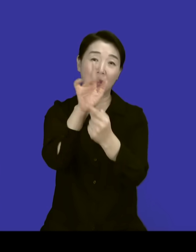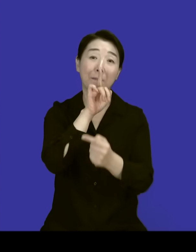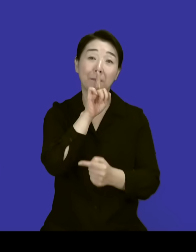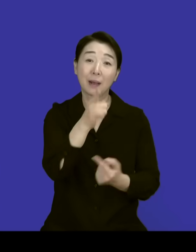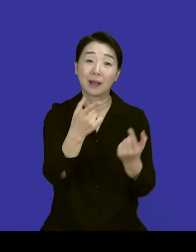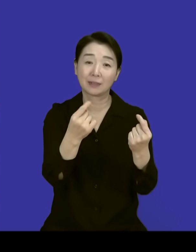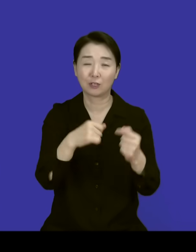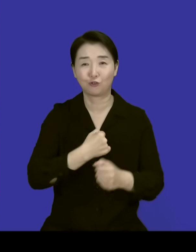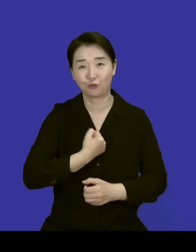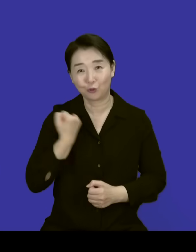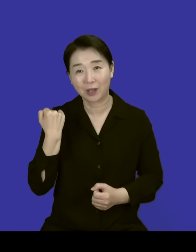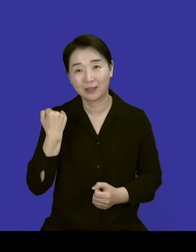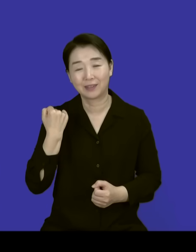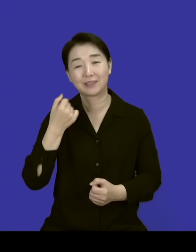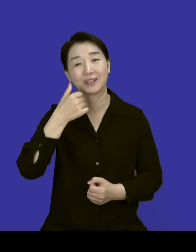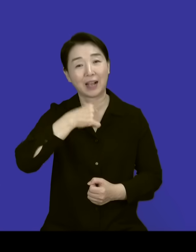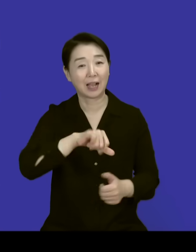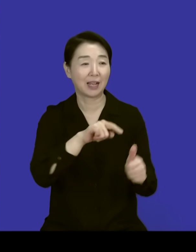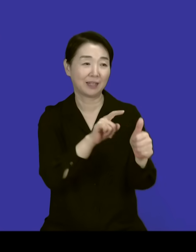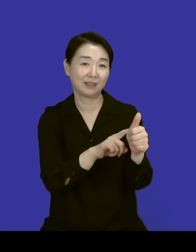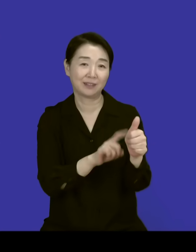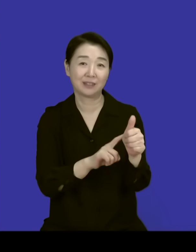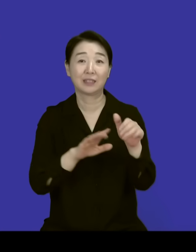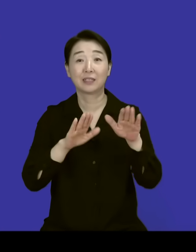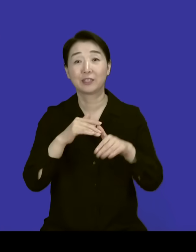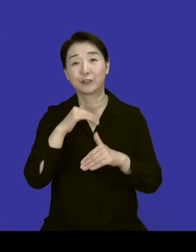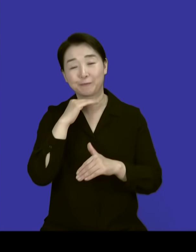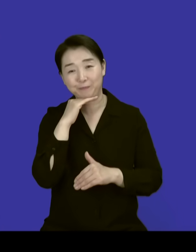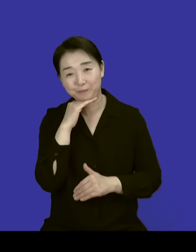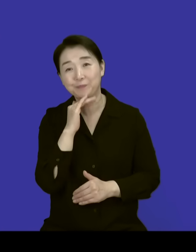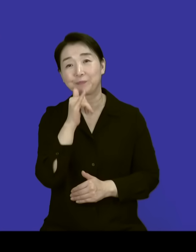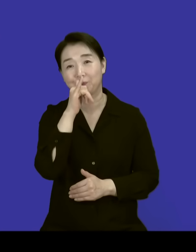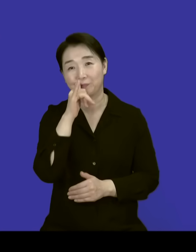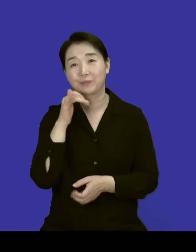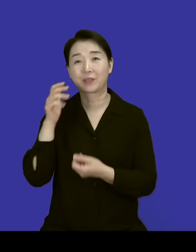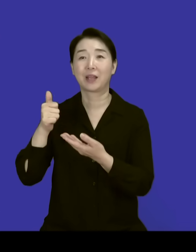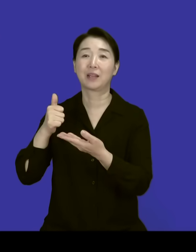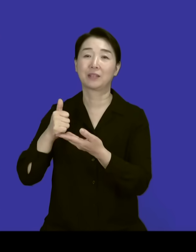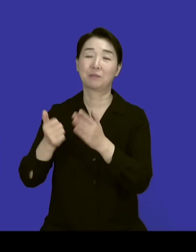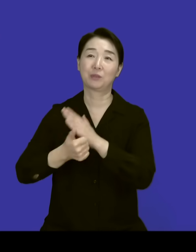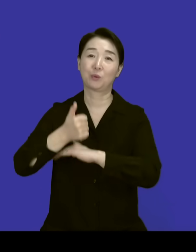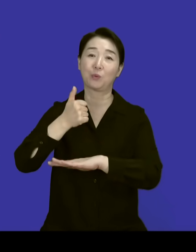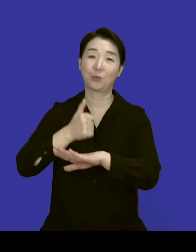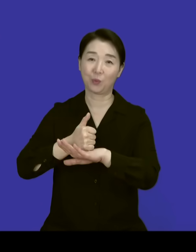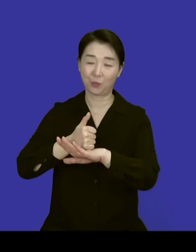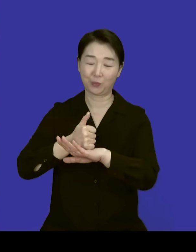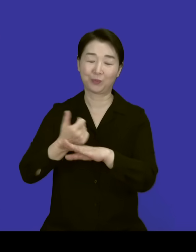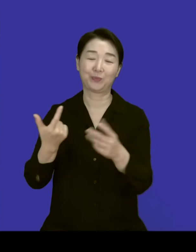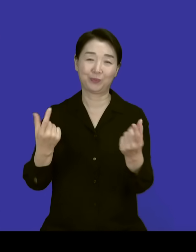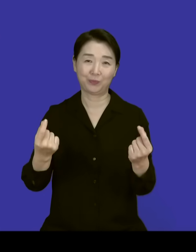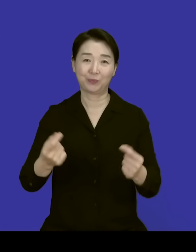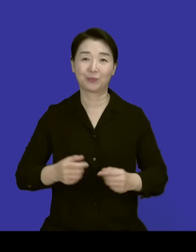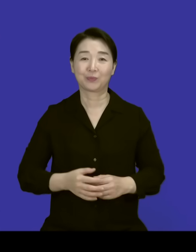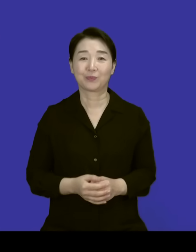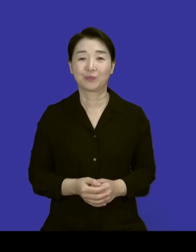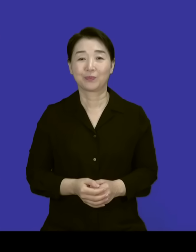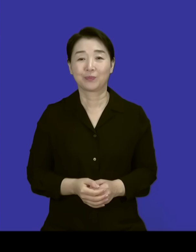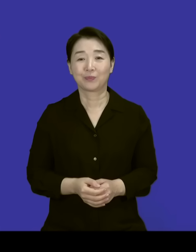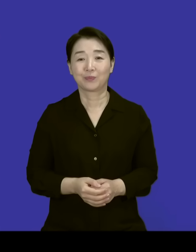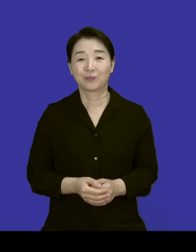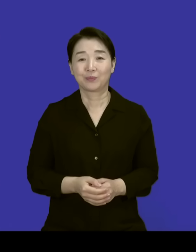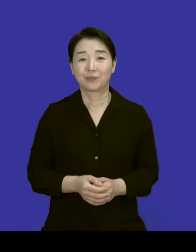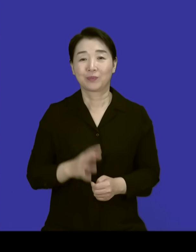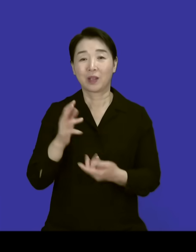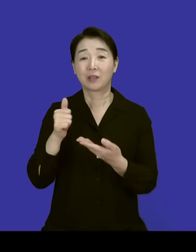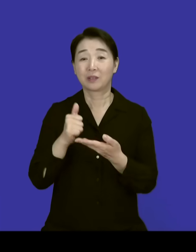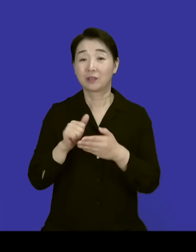말씀에 순종하는 그 내 아들 동철이를 네. 지금 기다리시는 것이 하나님의 성공이 아닐까 하는 생각이 들었어요. 앞으로 네.